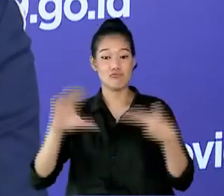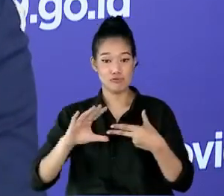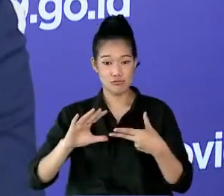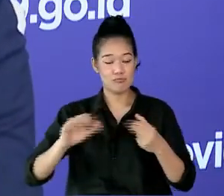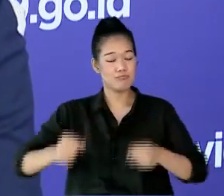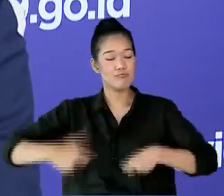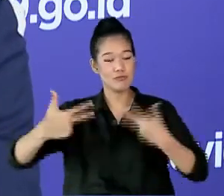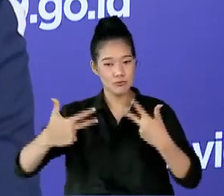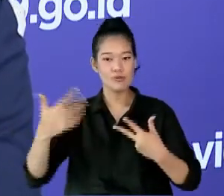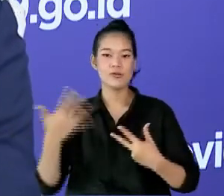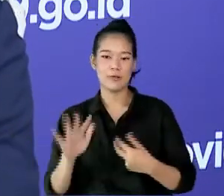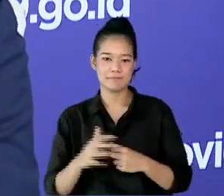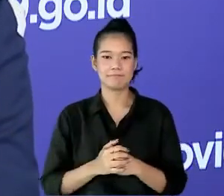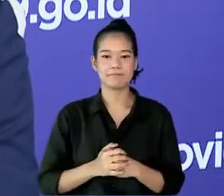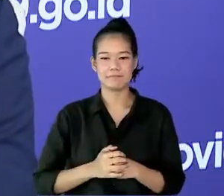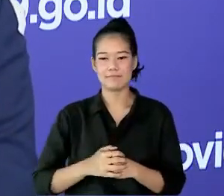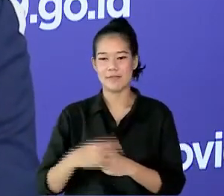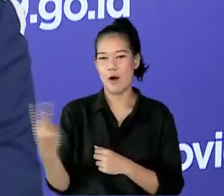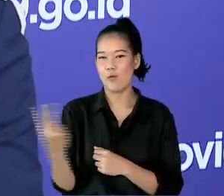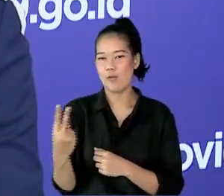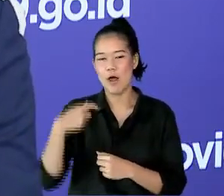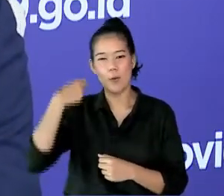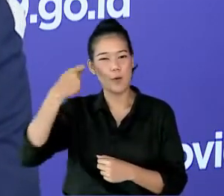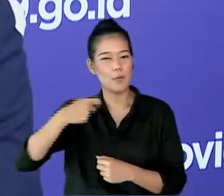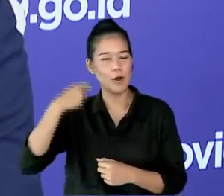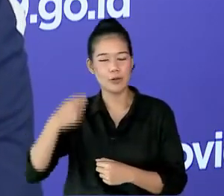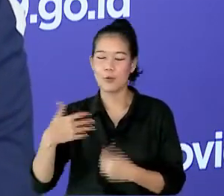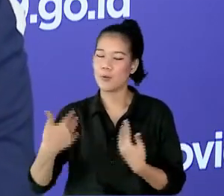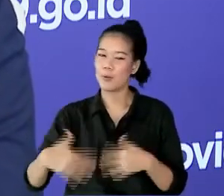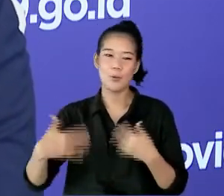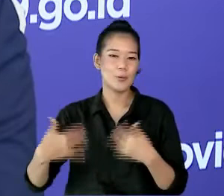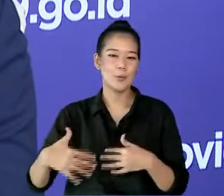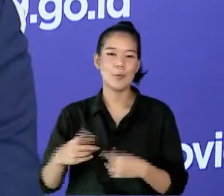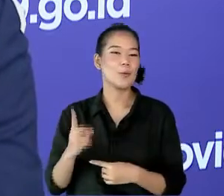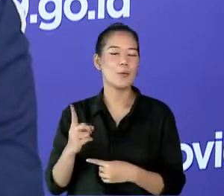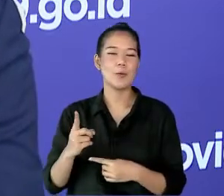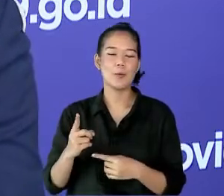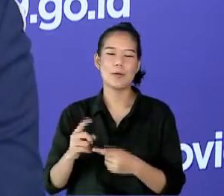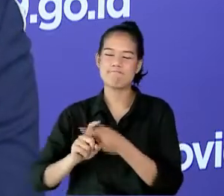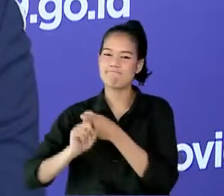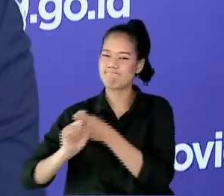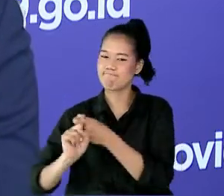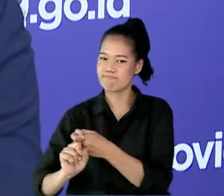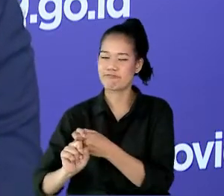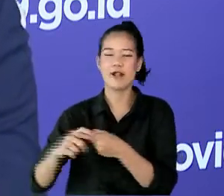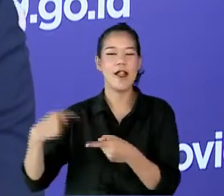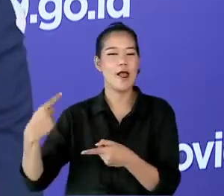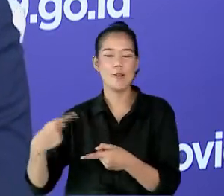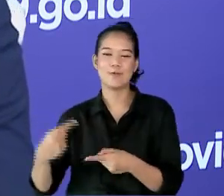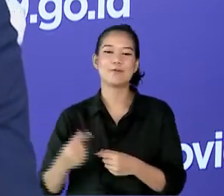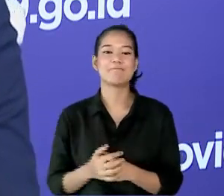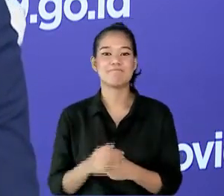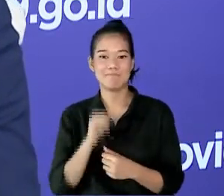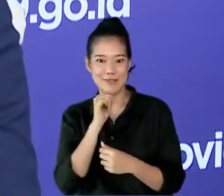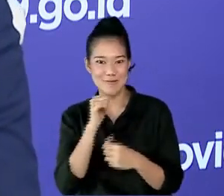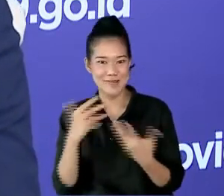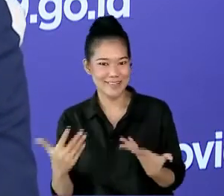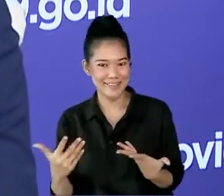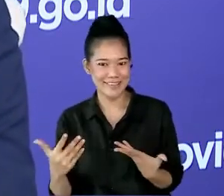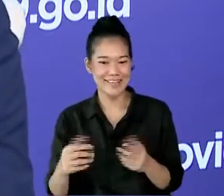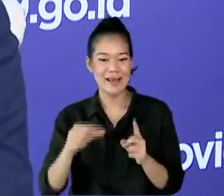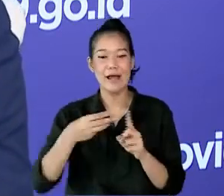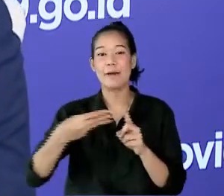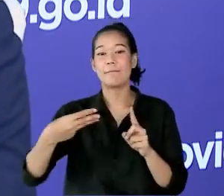melalui video conference. Ini adalah pasangan selebritis yang selalu akrab, kompak, dan romantis. Siapa lagi kalau